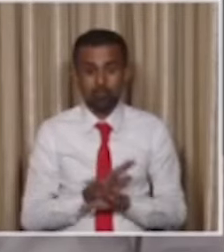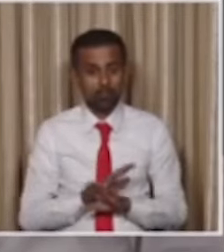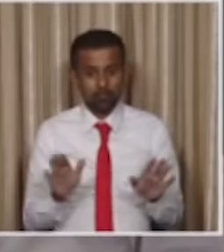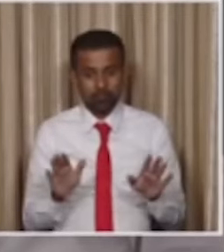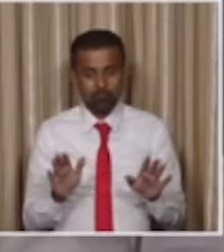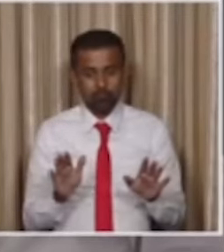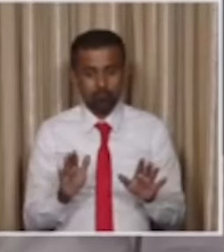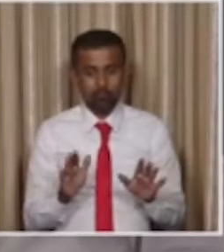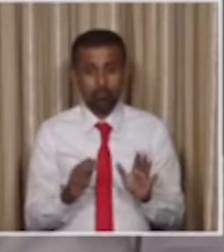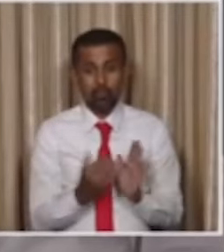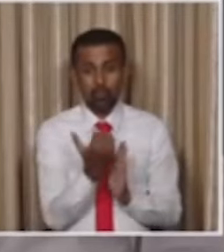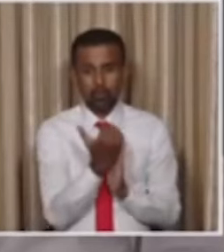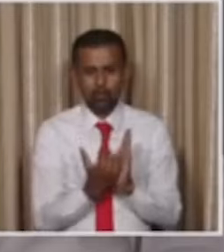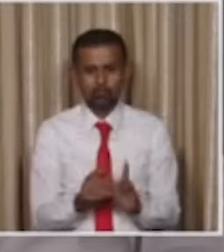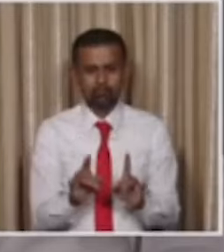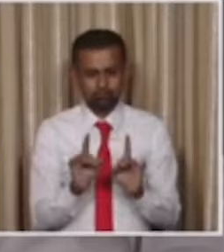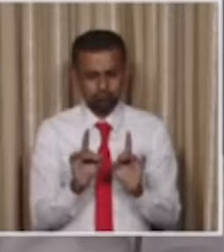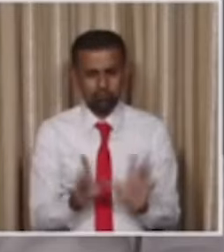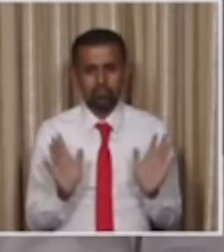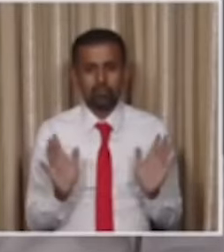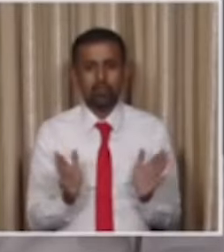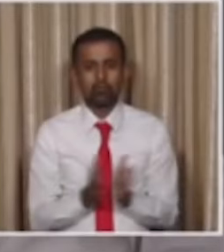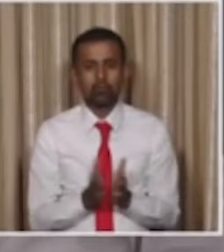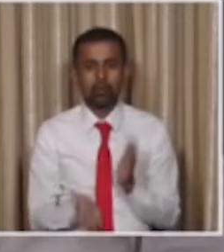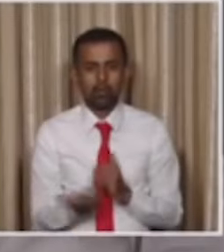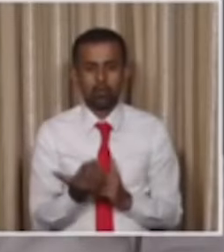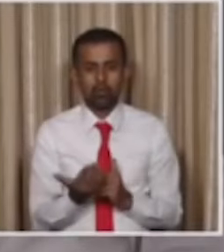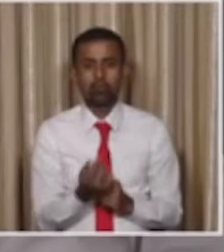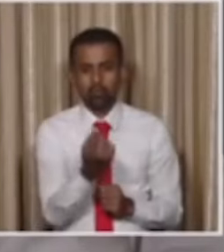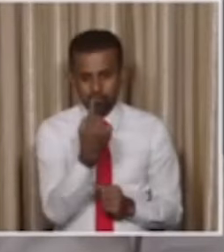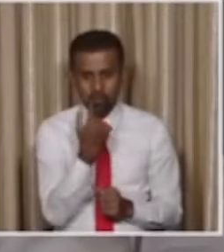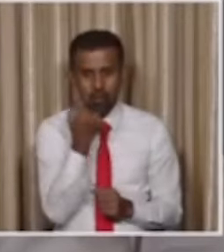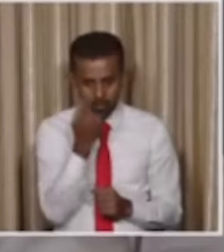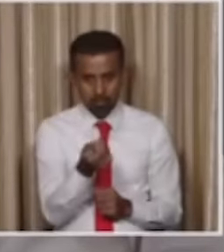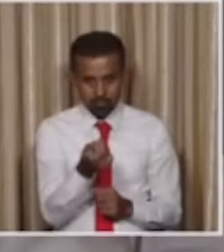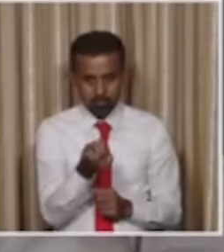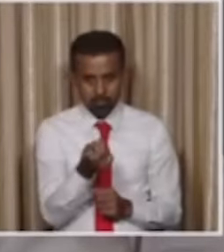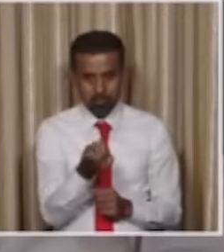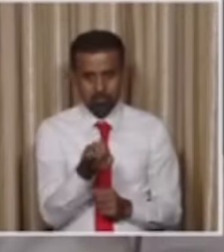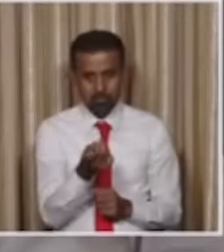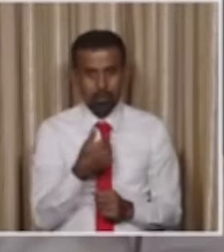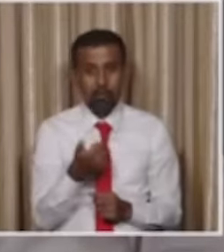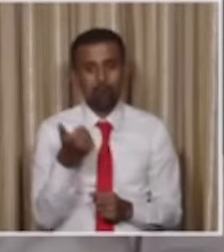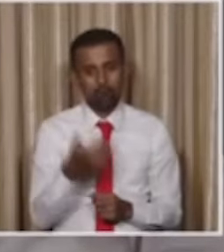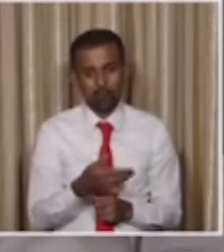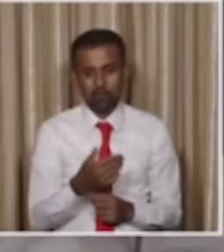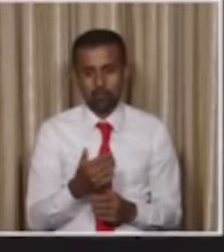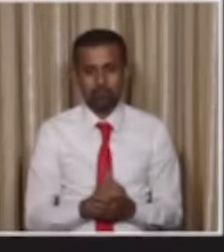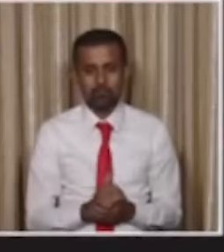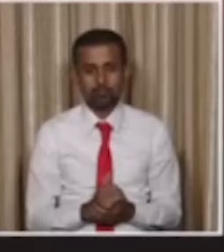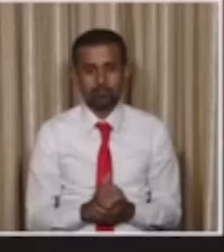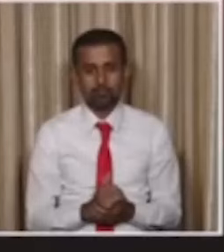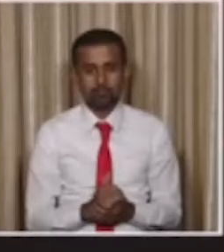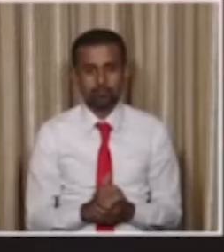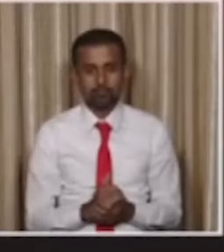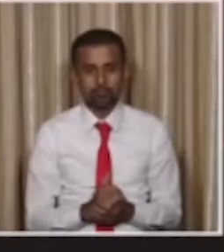මේක ව්‍යවස්ථානුකූලව තියෙන ප්‍රතිපාදනත් එක්ක අපි යන්න ඕනේ. ඒක තමයි ඔබතුමාගේ මතය උනේ. මං හිතනවා ඒක වැදගත් කියලා. හොඳයි බොහොම ස්තුතියි. ඔය